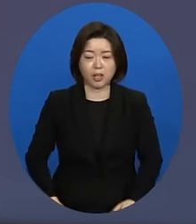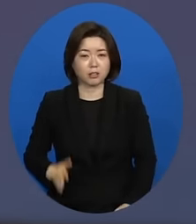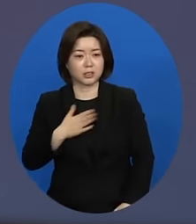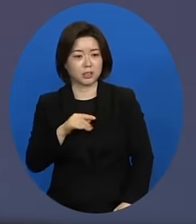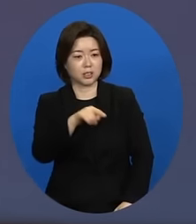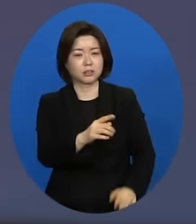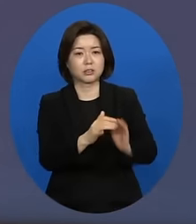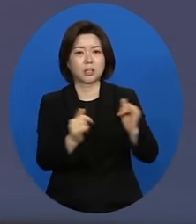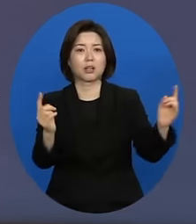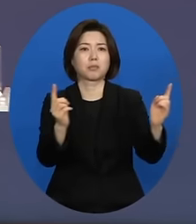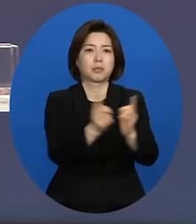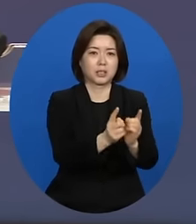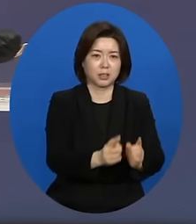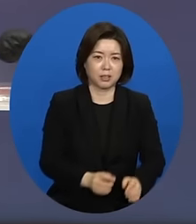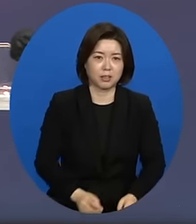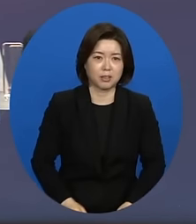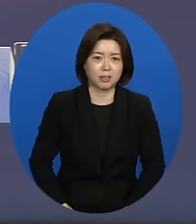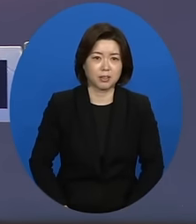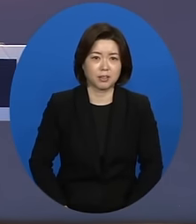만나요.